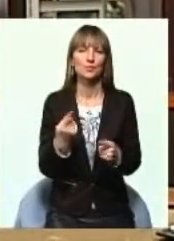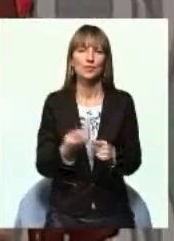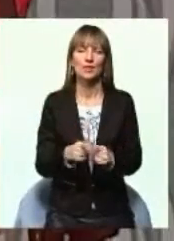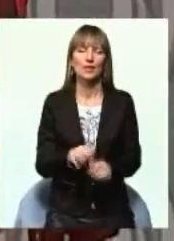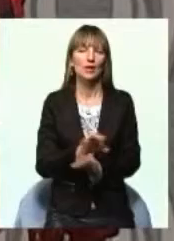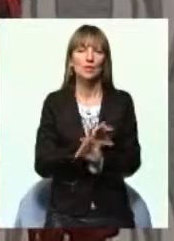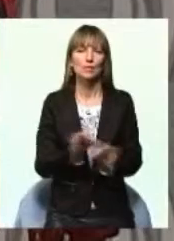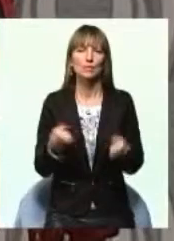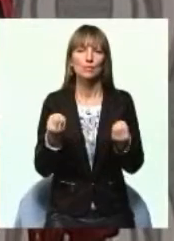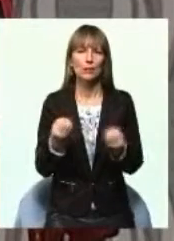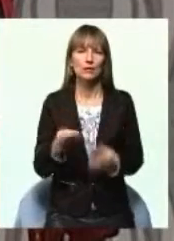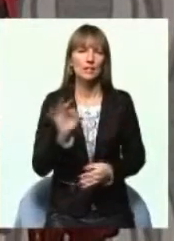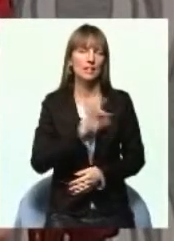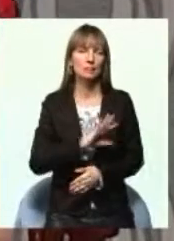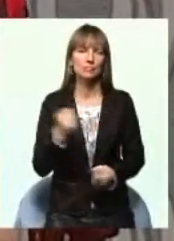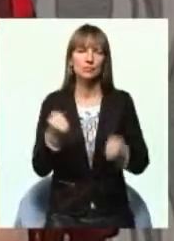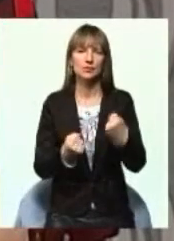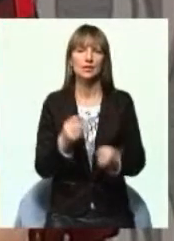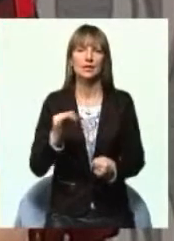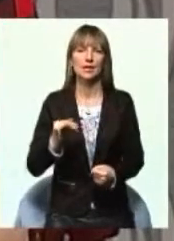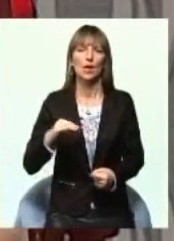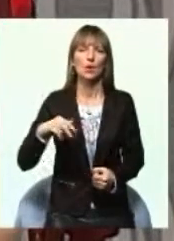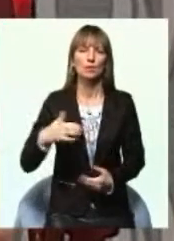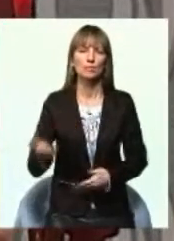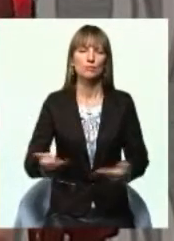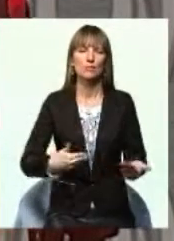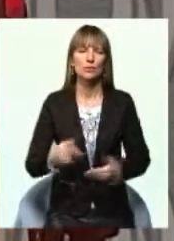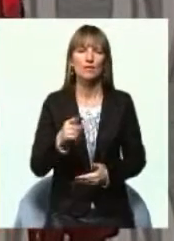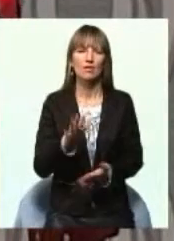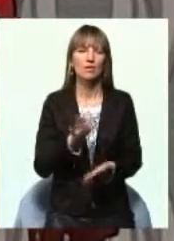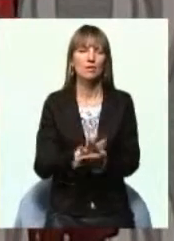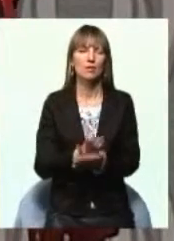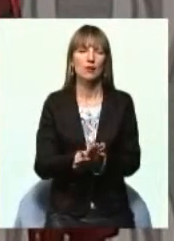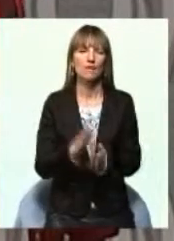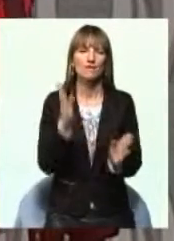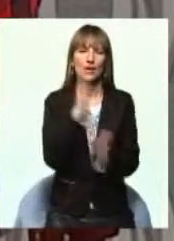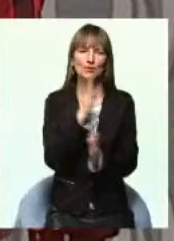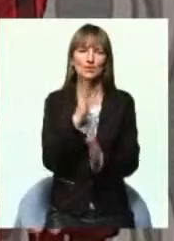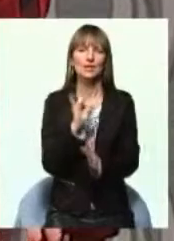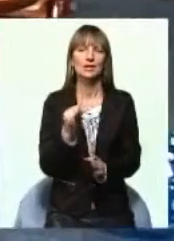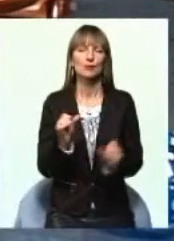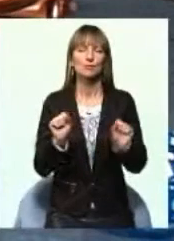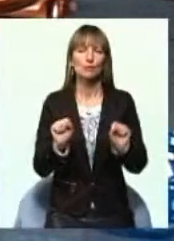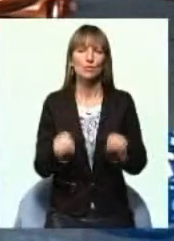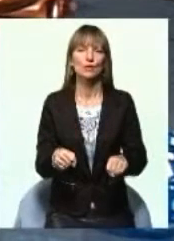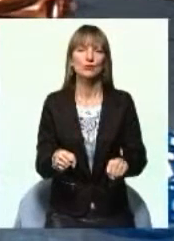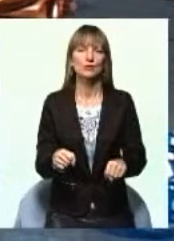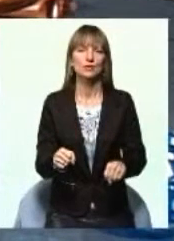дуже класний метод. Просто не користуватися автомобілем і ходити пішки. Таким чином ви і не забрудните екологію, і, може,